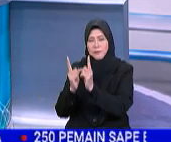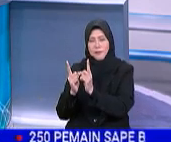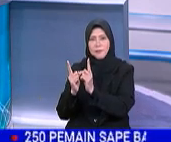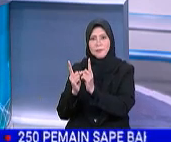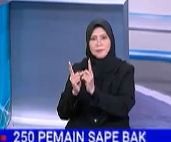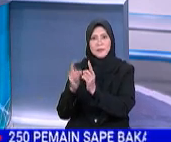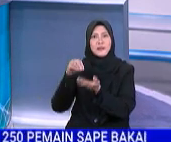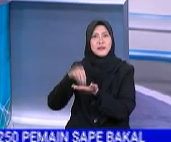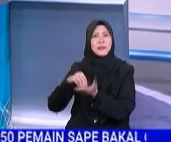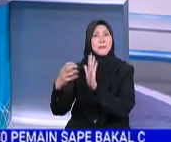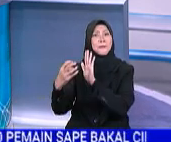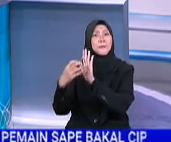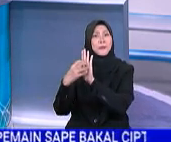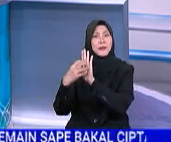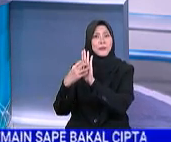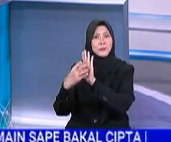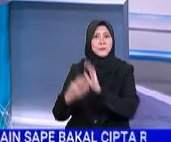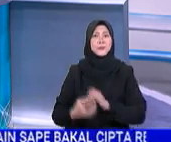diadakan di Bangkok.